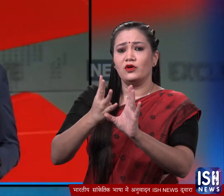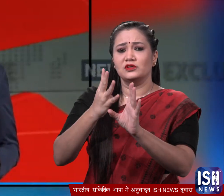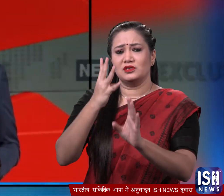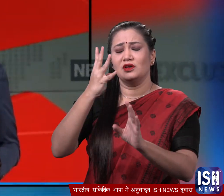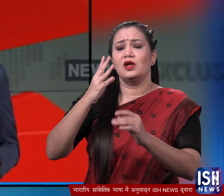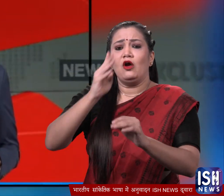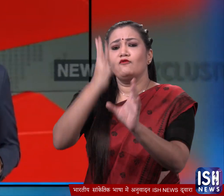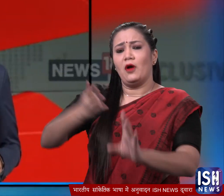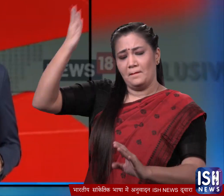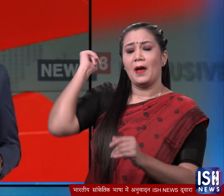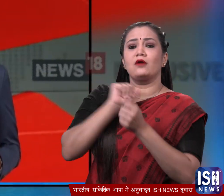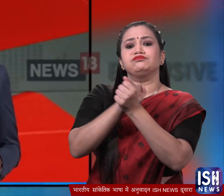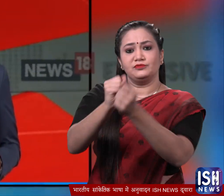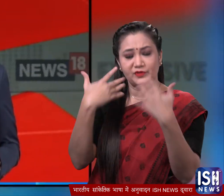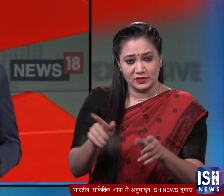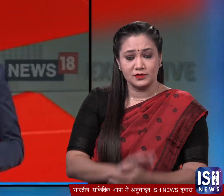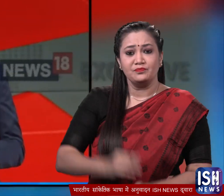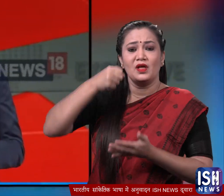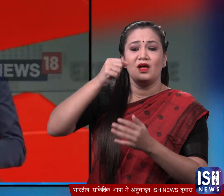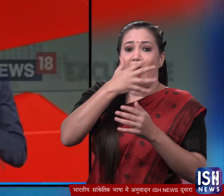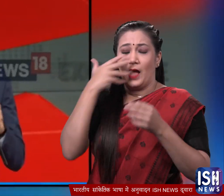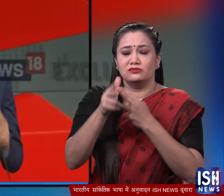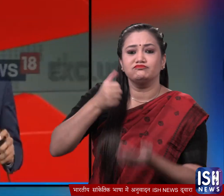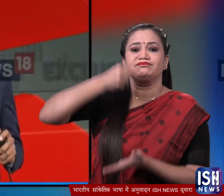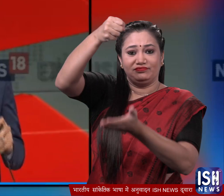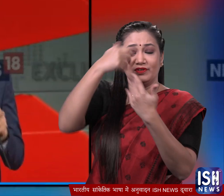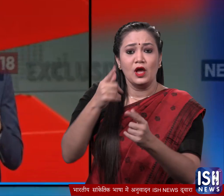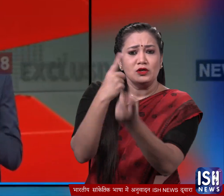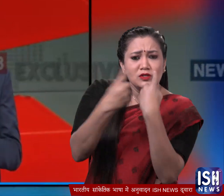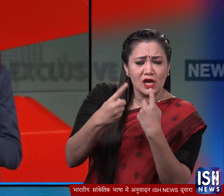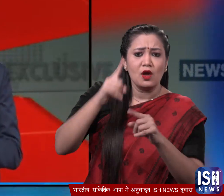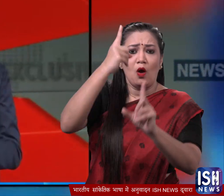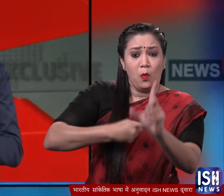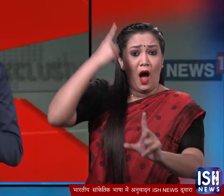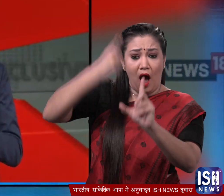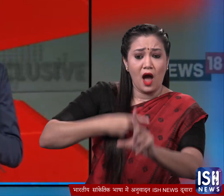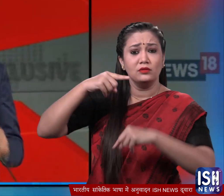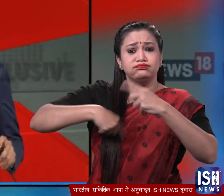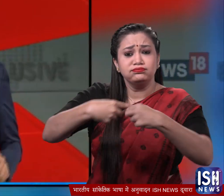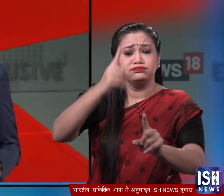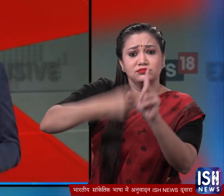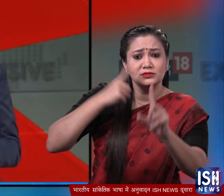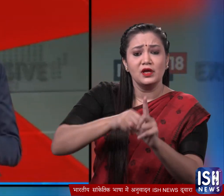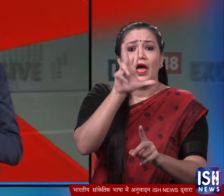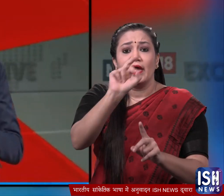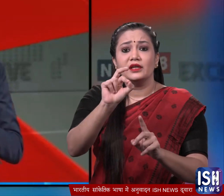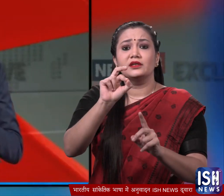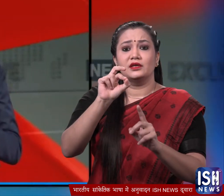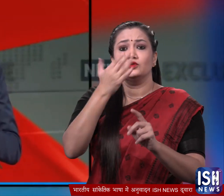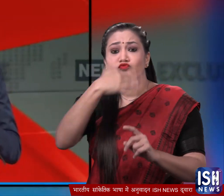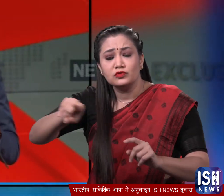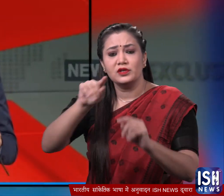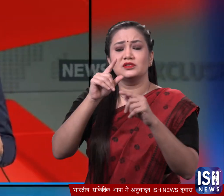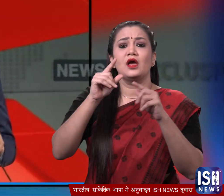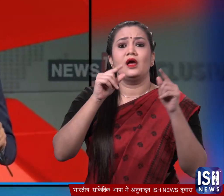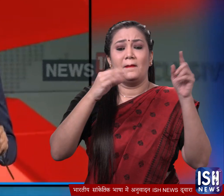आरोप में पकड़ा गया 4 साल पहले, जिसकी जांच के बाद पता चला कि हर साल कम से कम 80 छात्र छात्राओं को जम्मू कश्मीर से